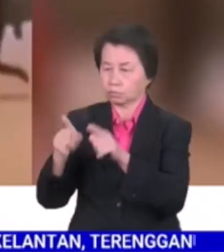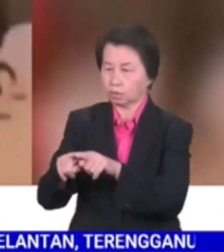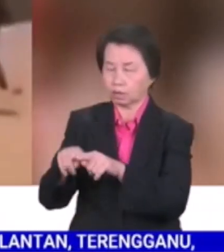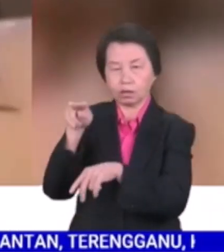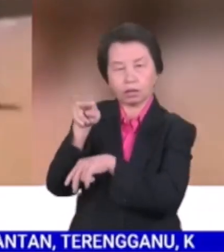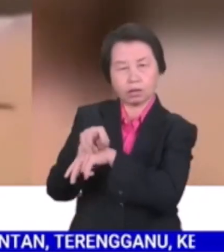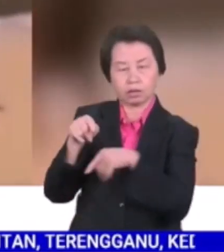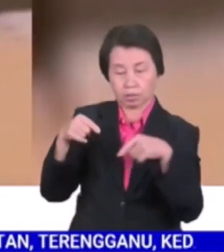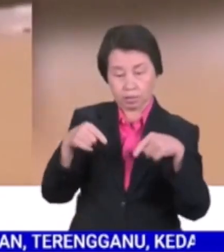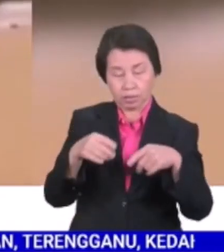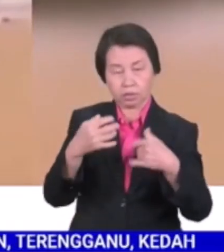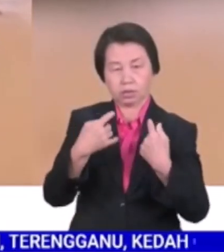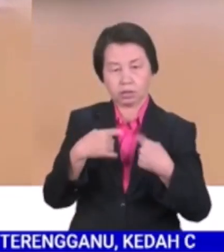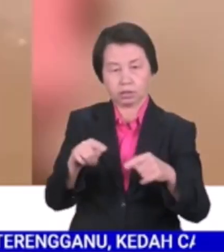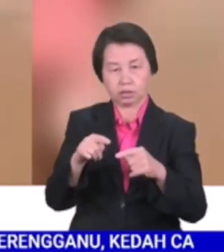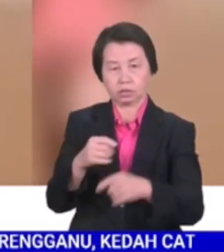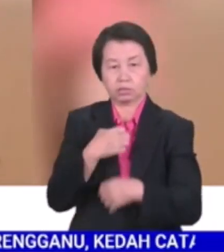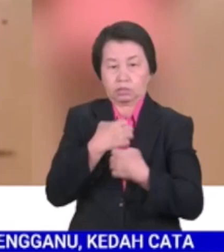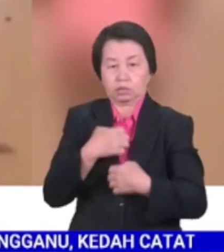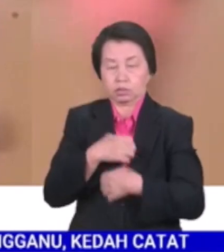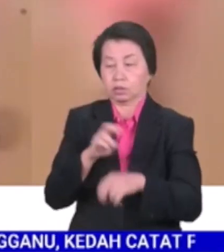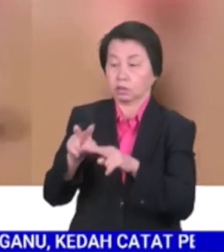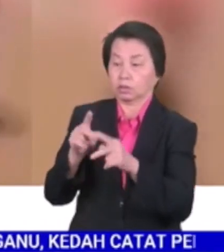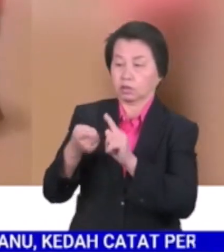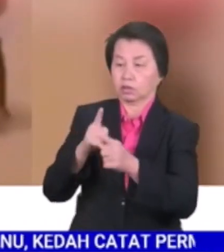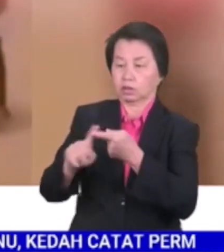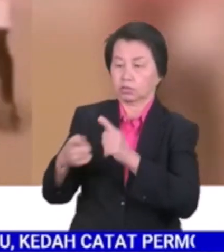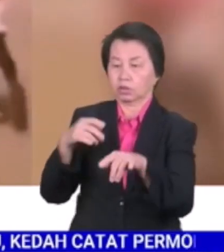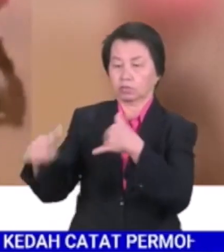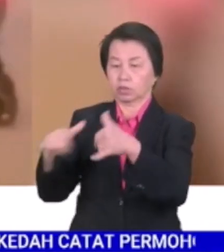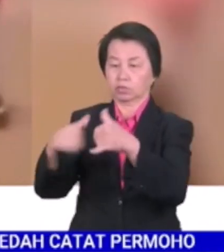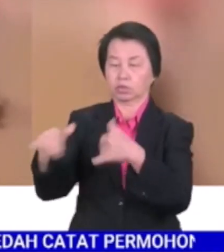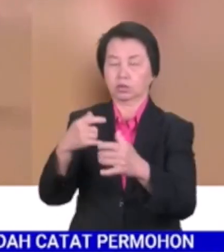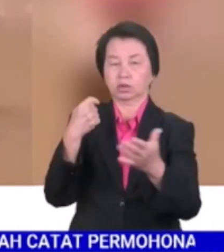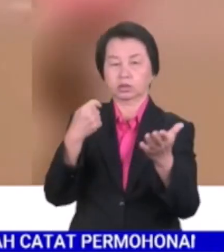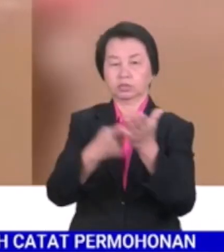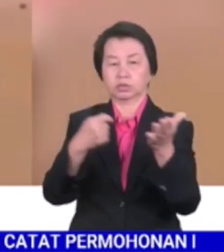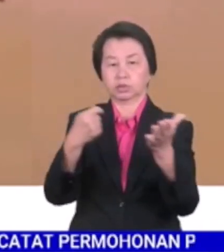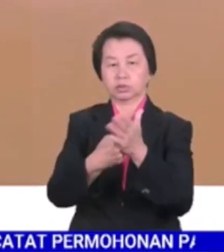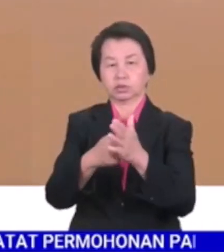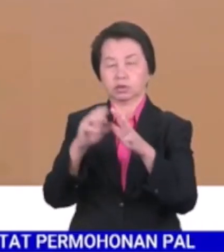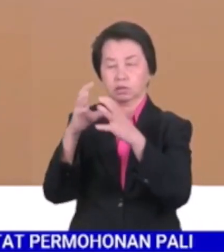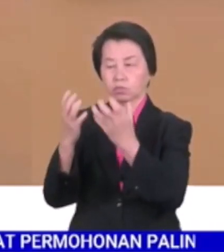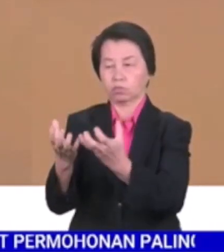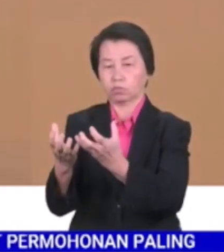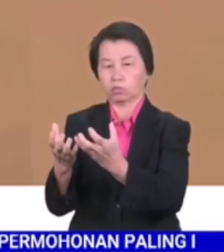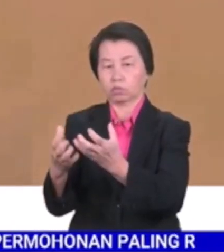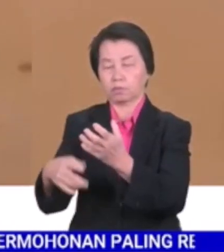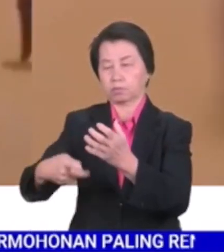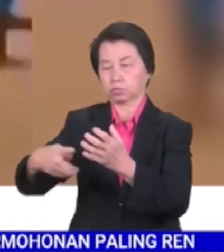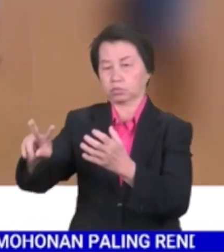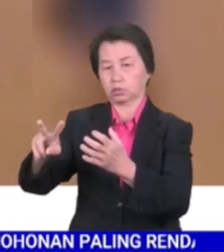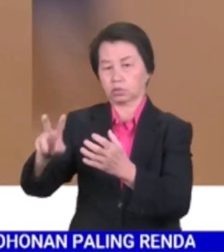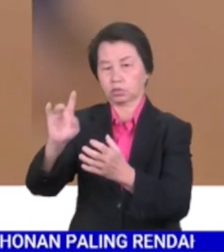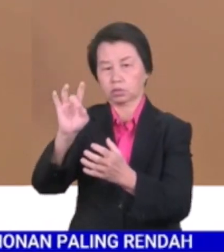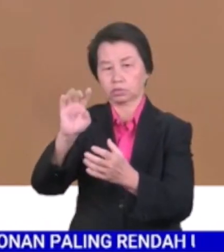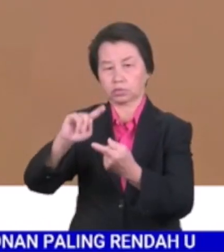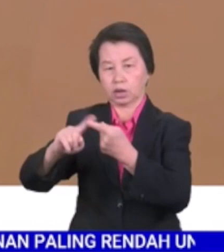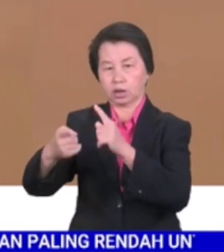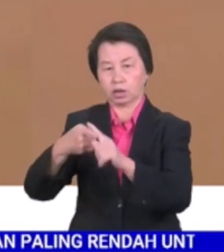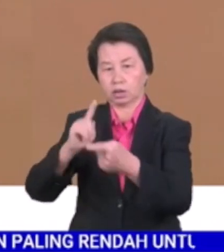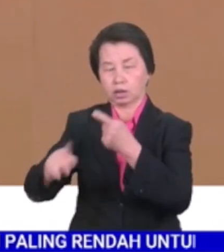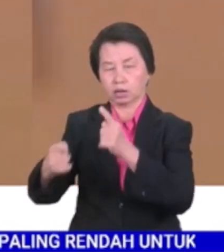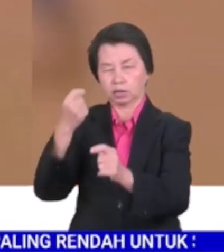kepada penonton ini, sedang dia berseronok menonton rakan-rakannya bermain, tiba-tiba bola ditendang salah seorang